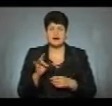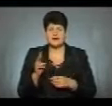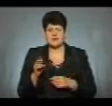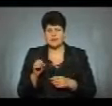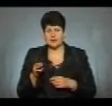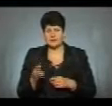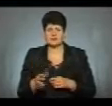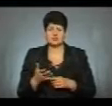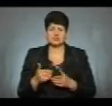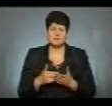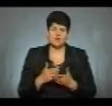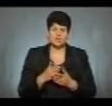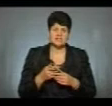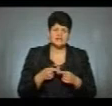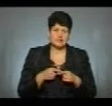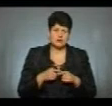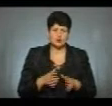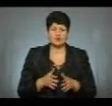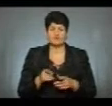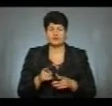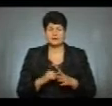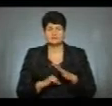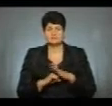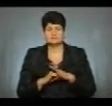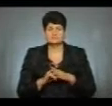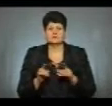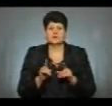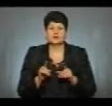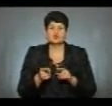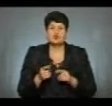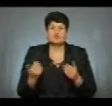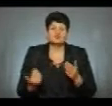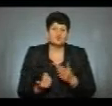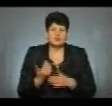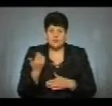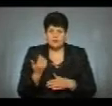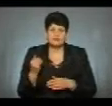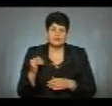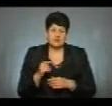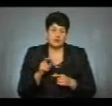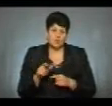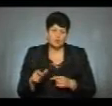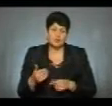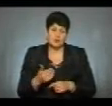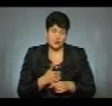чи політичні технології, вони базуються на чомусь новому. І, відповідно, люди